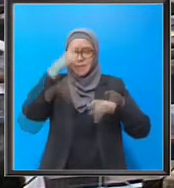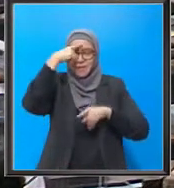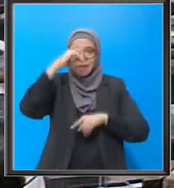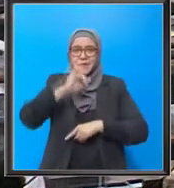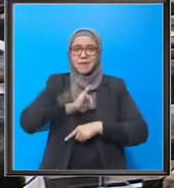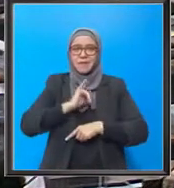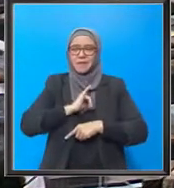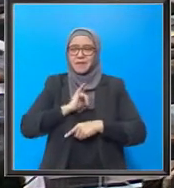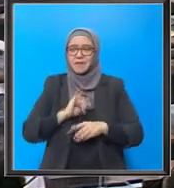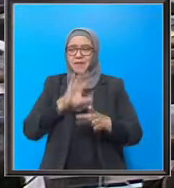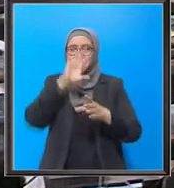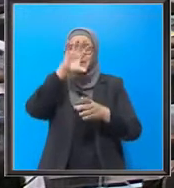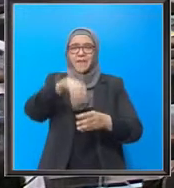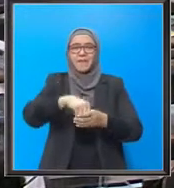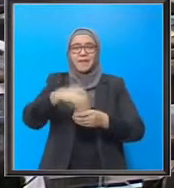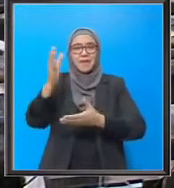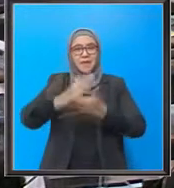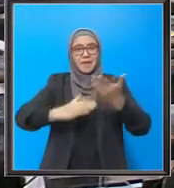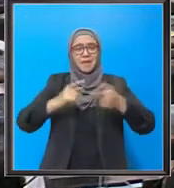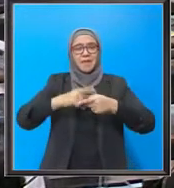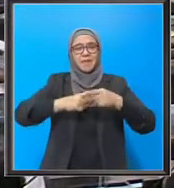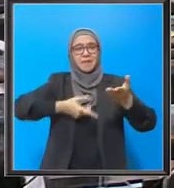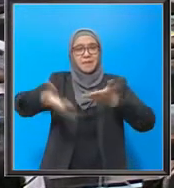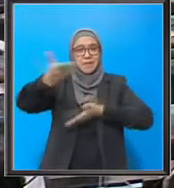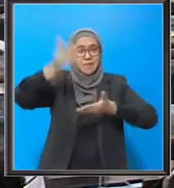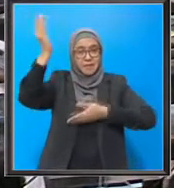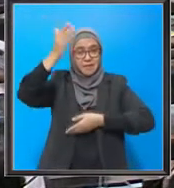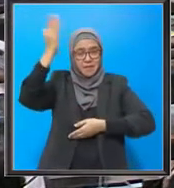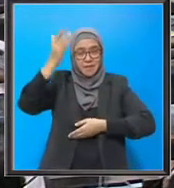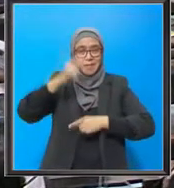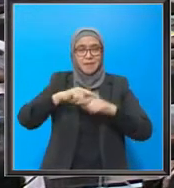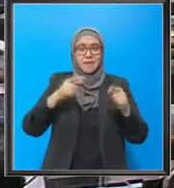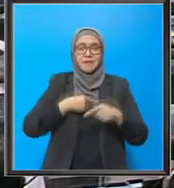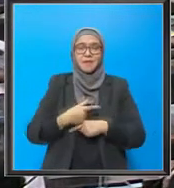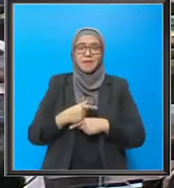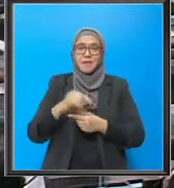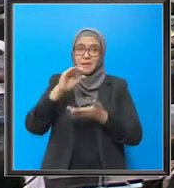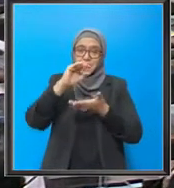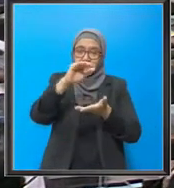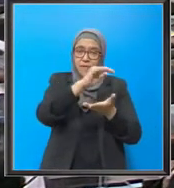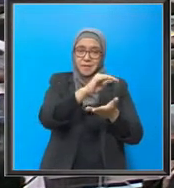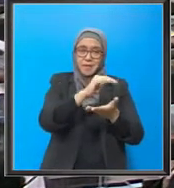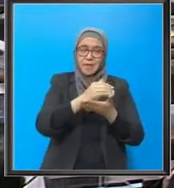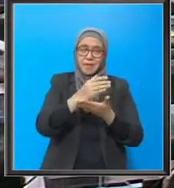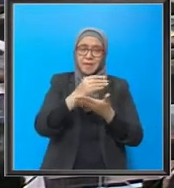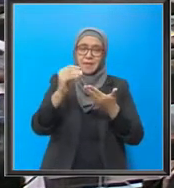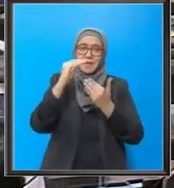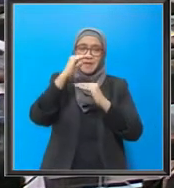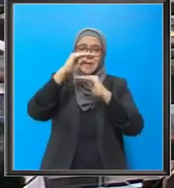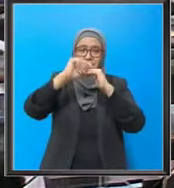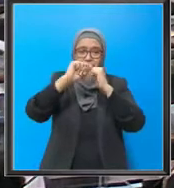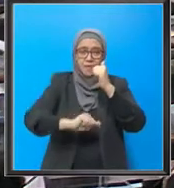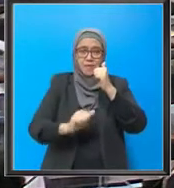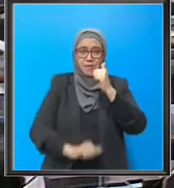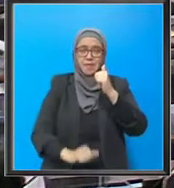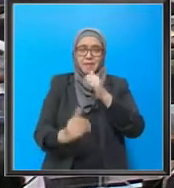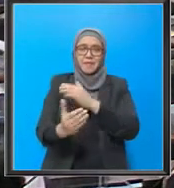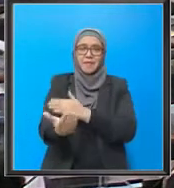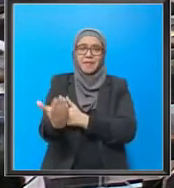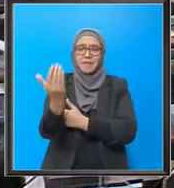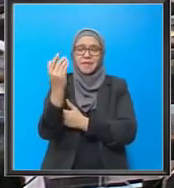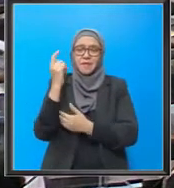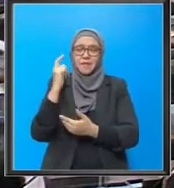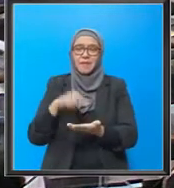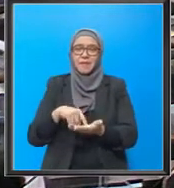pembahasan perbekalan 21 peringkat Jateng puasa Kementerian Pertanian dan doa industri makanan pada pagi ini